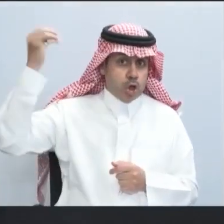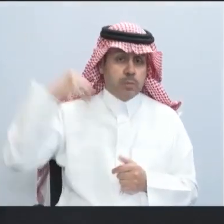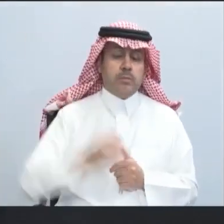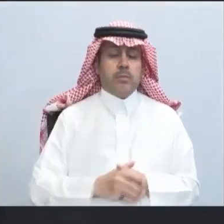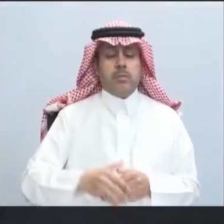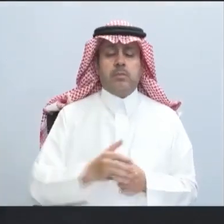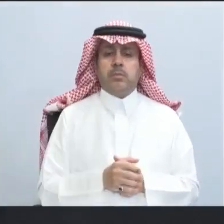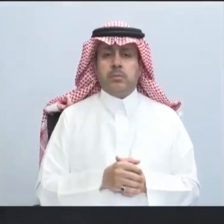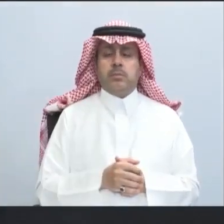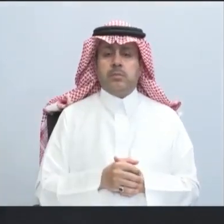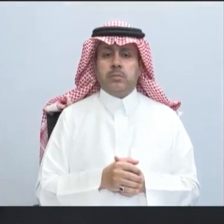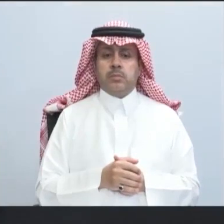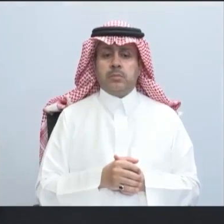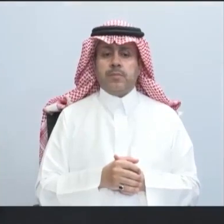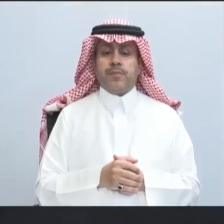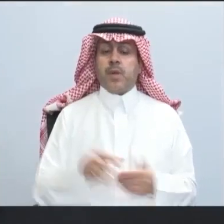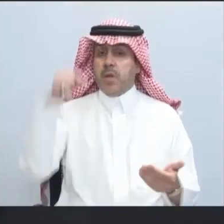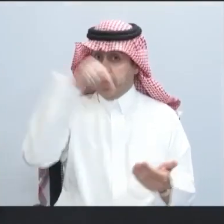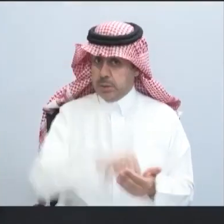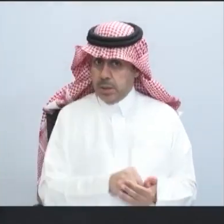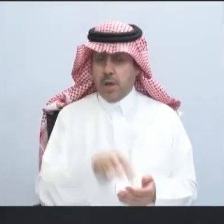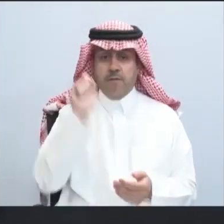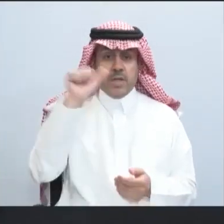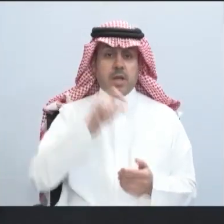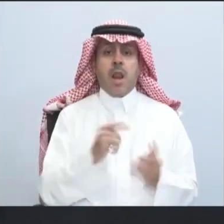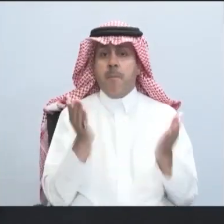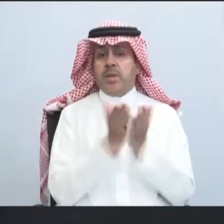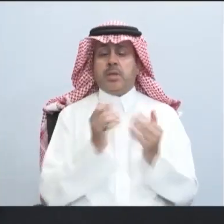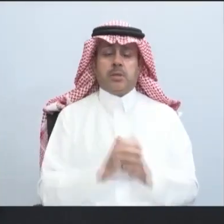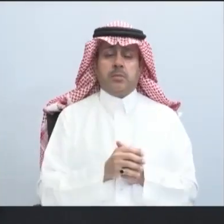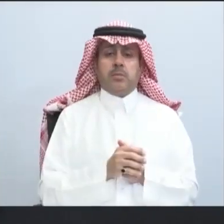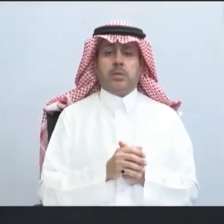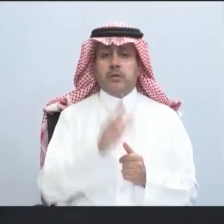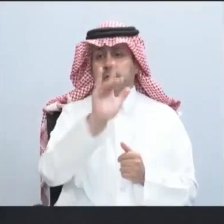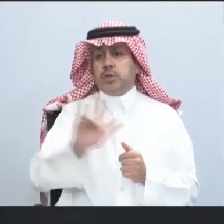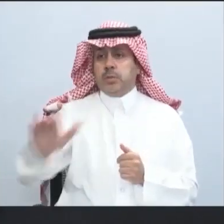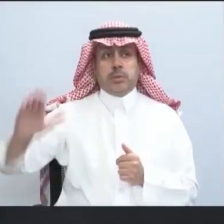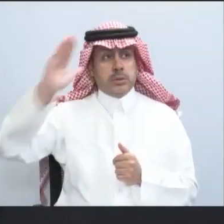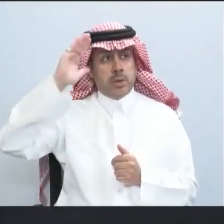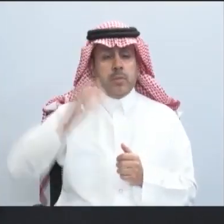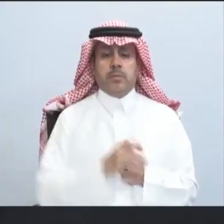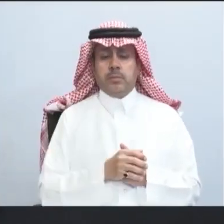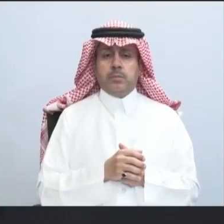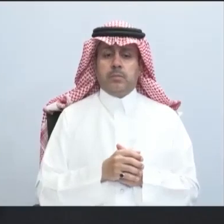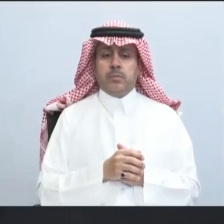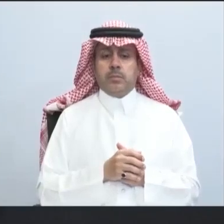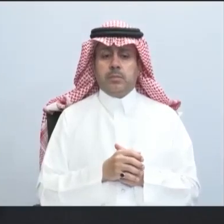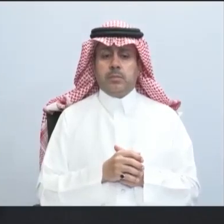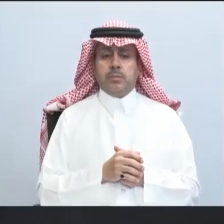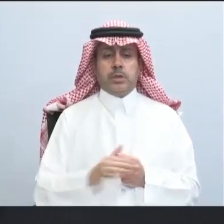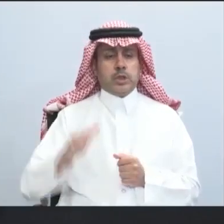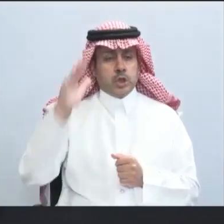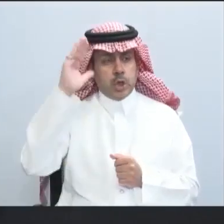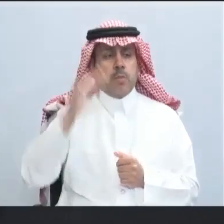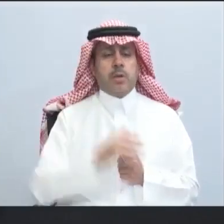عرفت ومن لم تعرف بل اذا دخلت الى فصلك وكان هناك مجال للتسليم فقل السلام عليكم